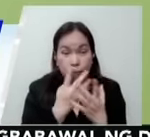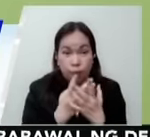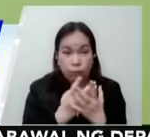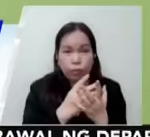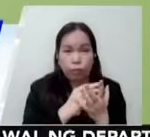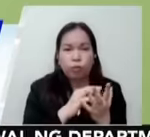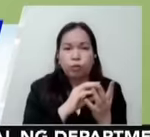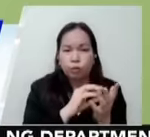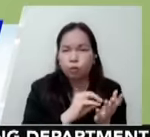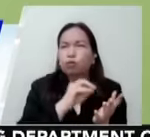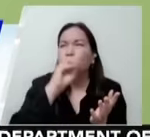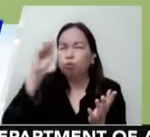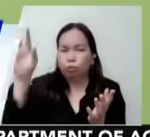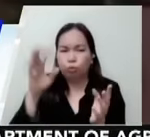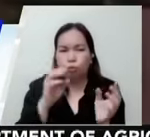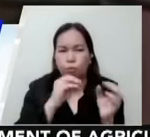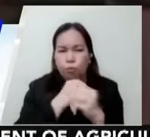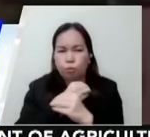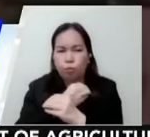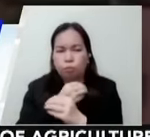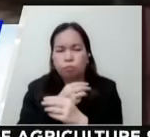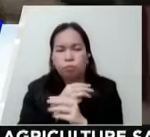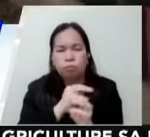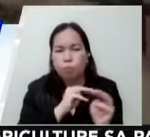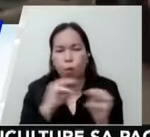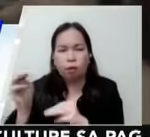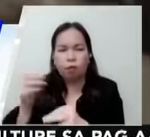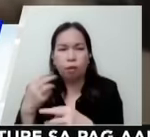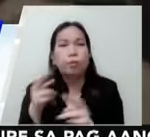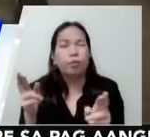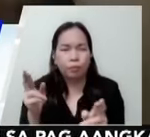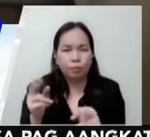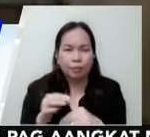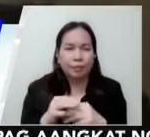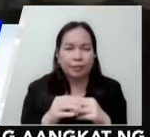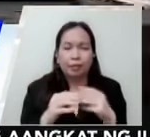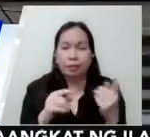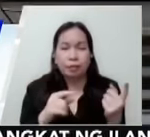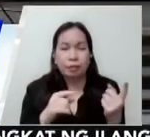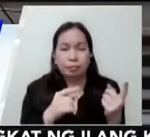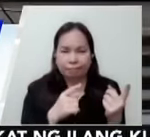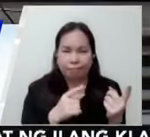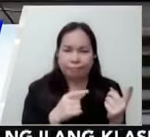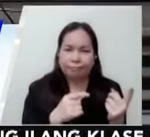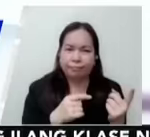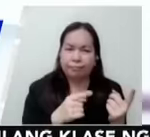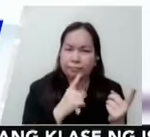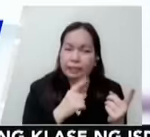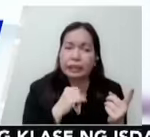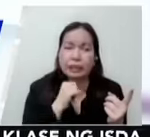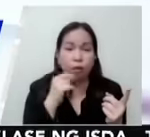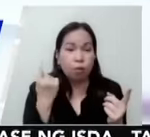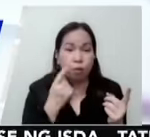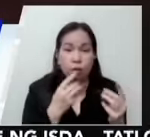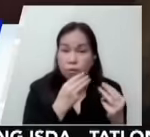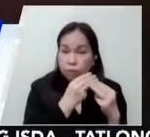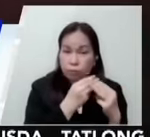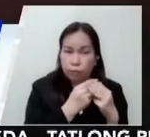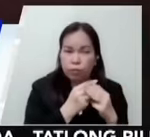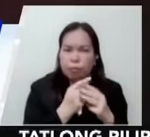iba naman sa pasilyo na lang. Pero di lang sa Muntinlupa City Jail ganyan. Congested o sobrang siksikan din